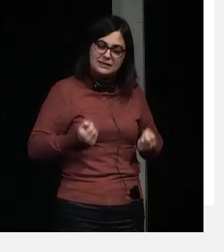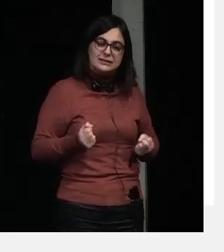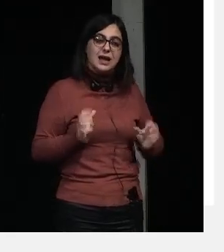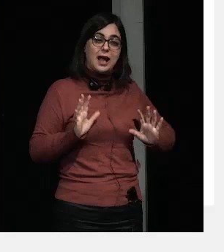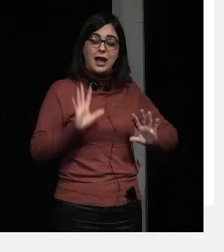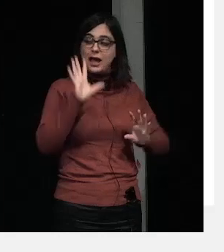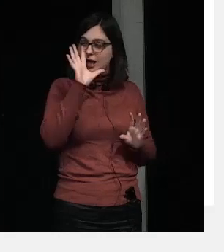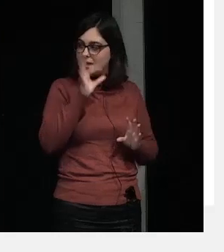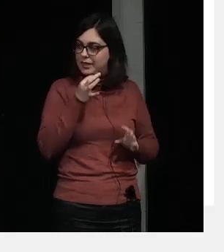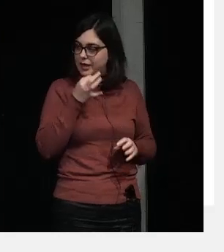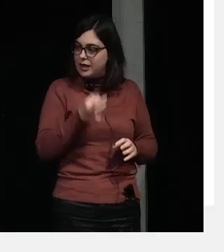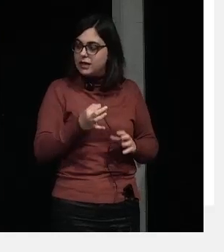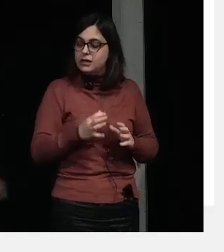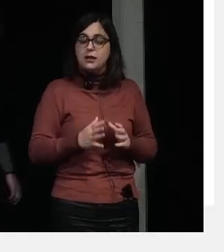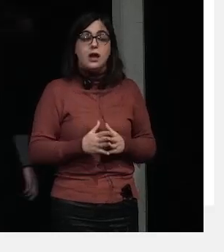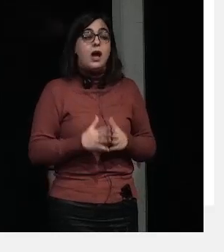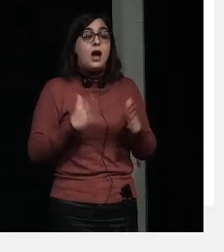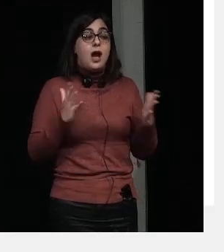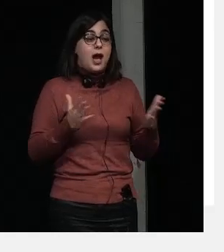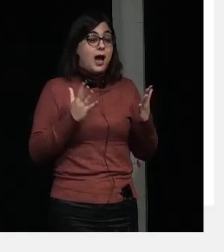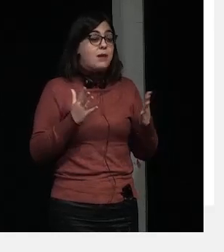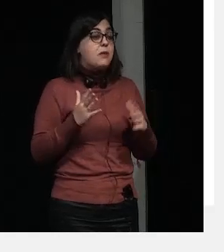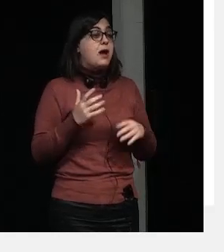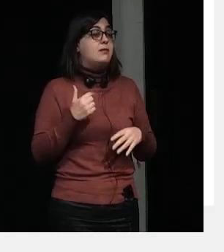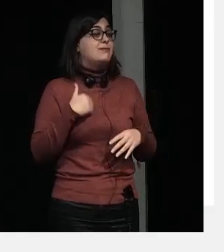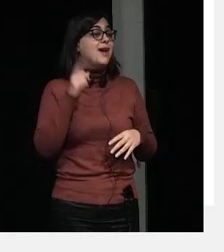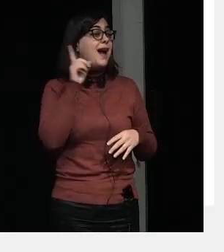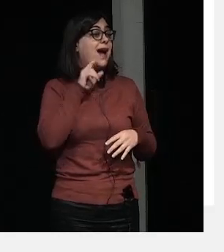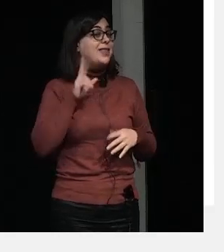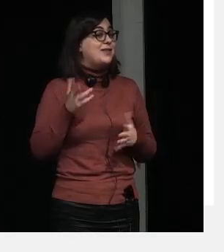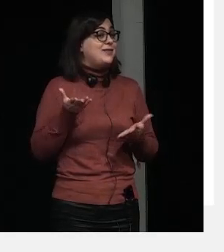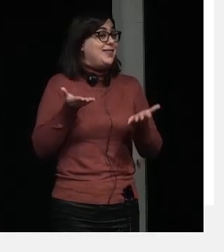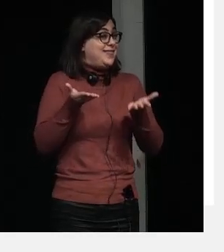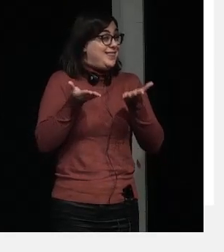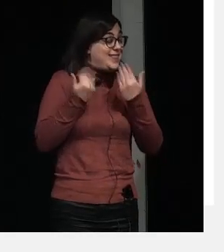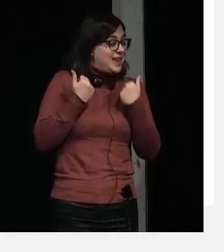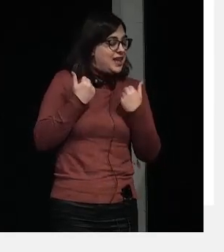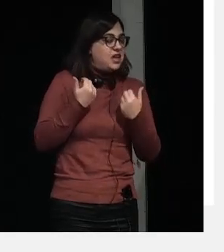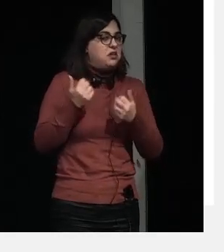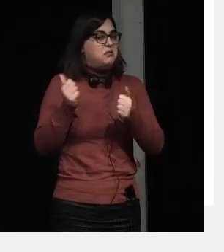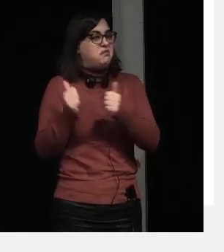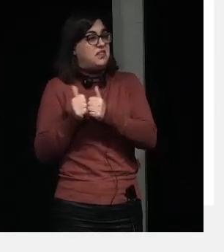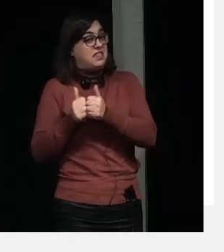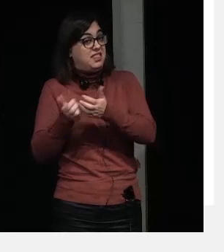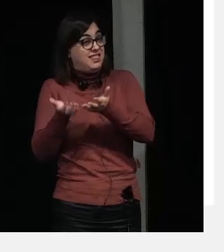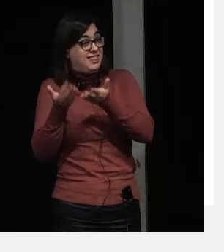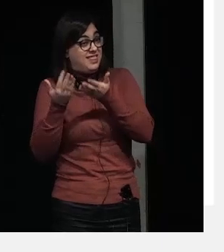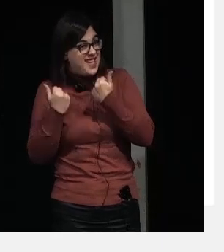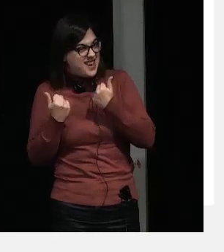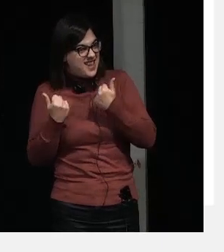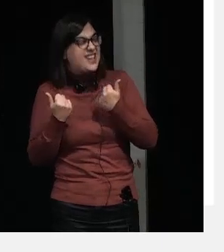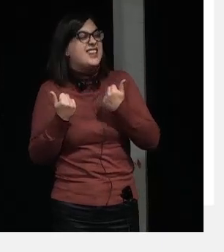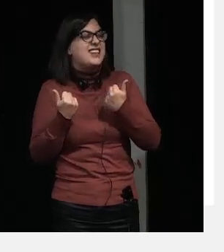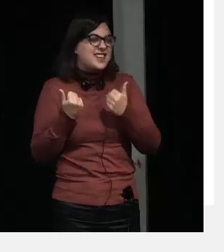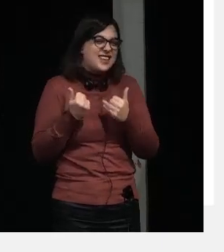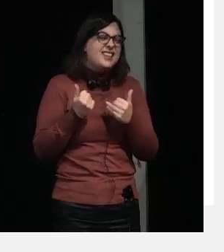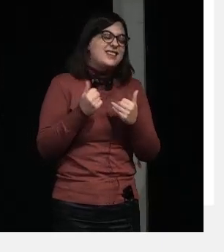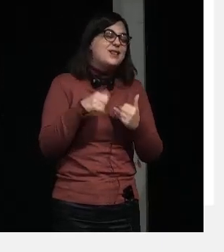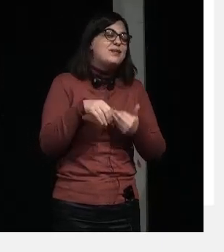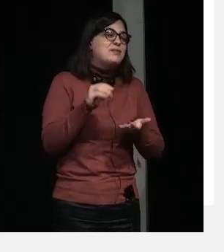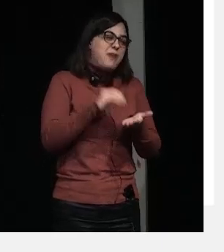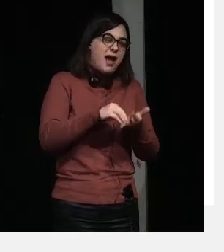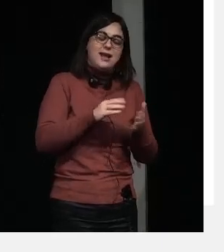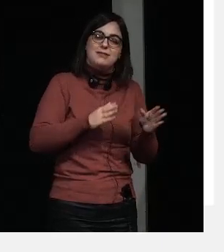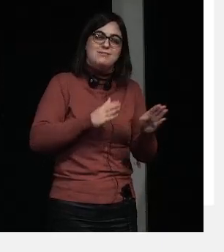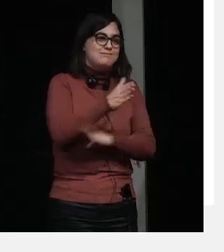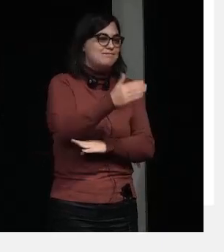ότι άμα δεν είχα την αδερφή μου ή φίλους επισκεπτόμενοι τα μουσεία στο εξωτερικό, δεν θα μπορούσα πάλι να τα